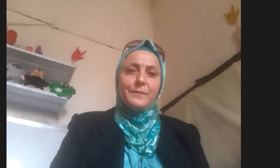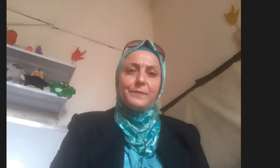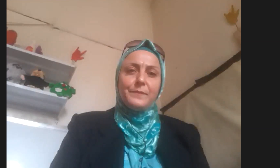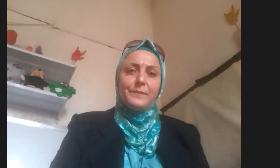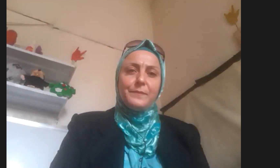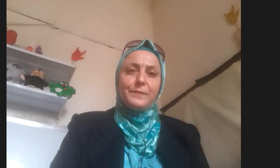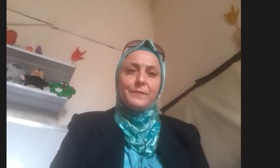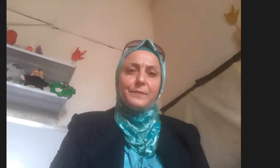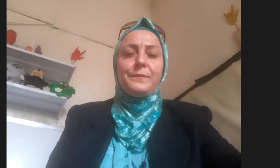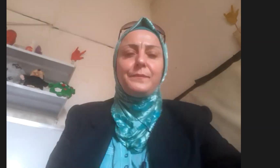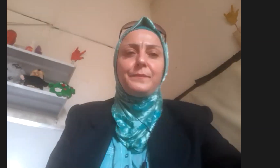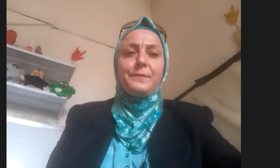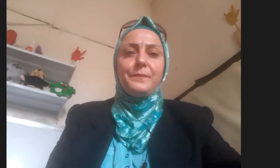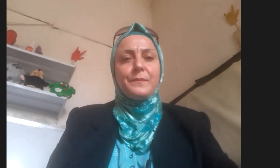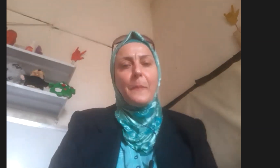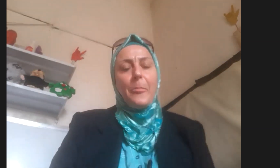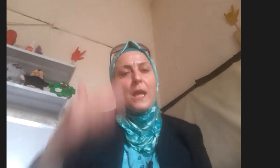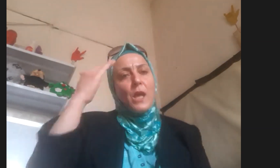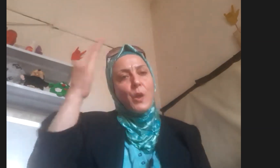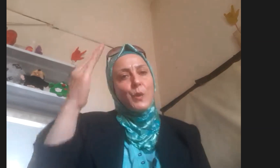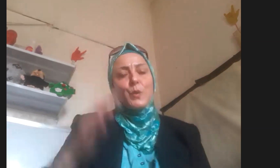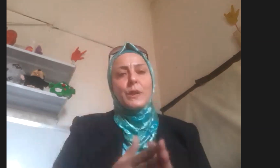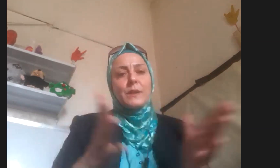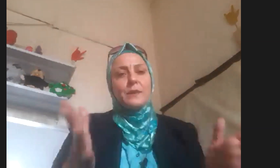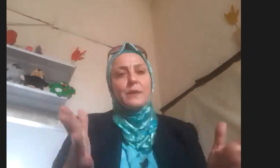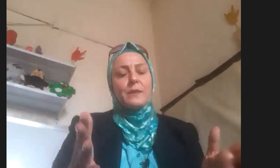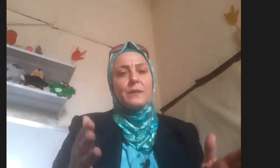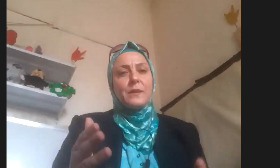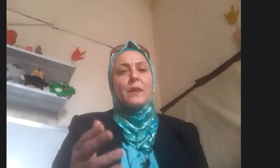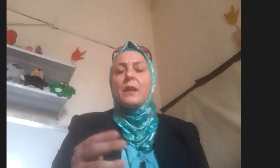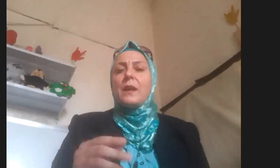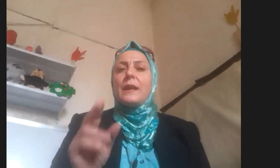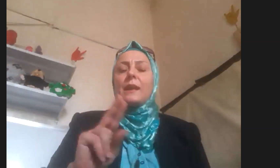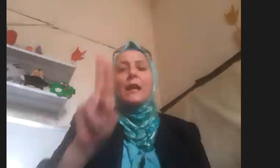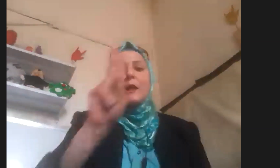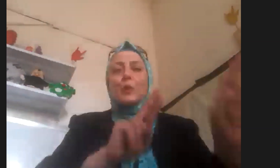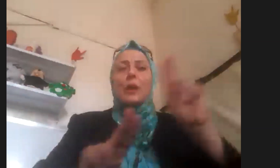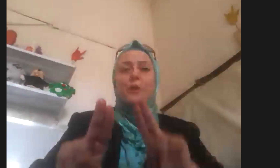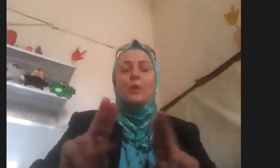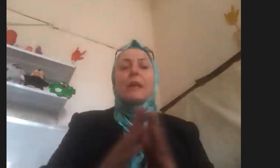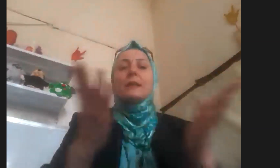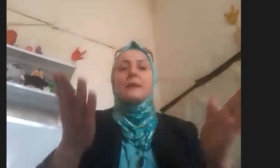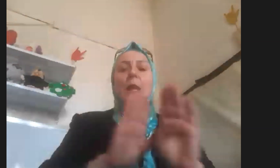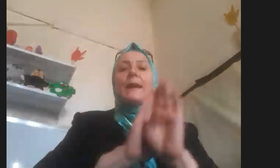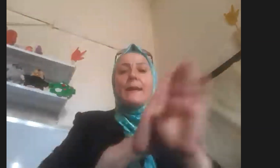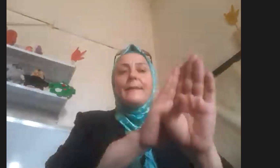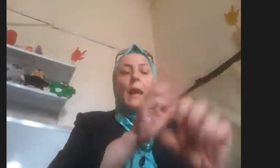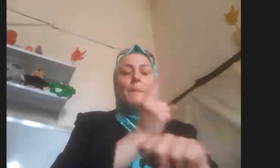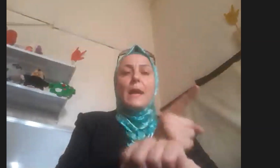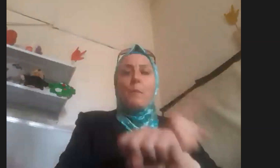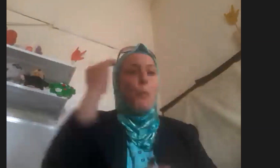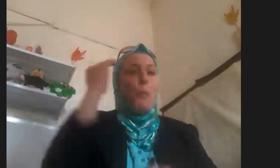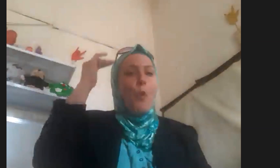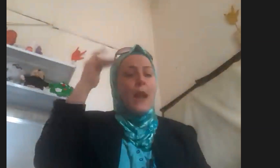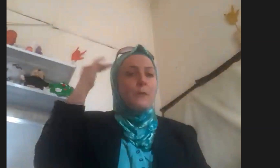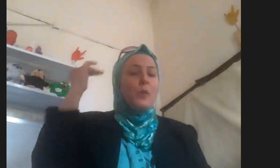شكراً كثير. يعني الاستطلاع الثاني بيحكي أنه بدنا كثير دعم للمعلمين والمعلمات في سياق الأزمات، وهذا موضوع